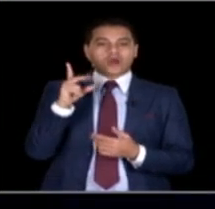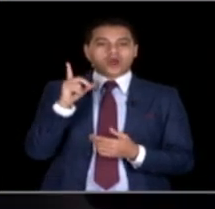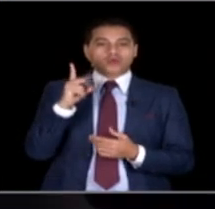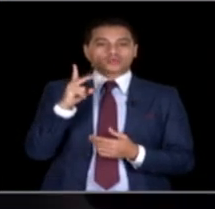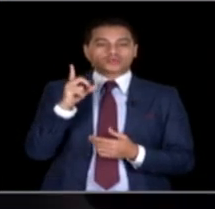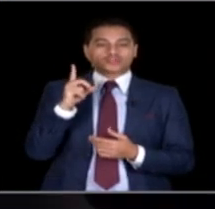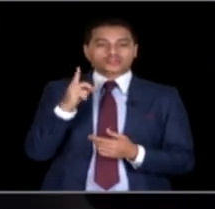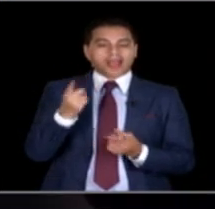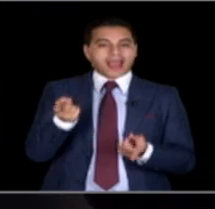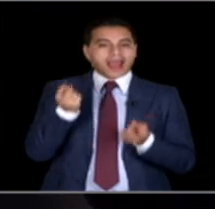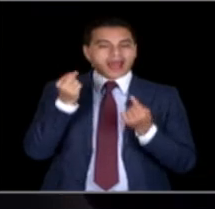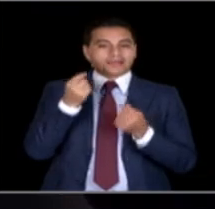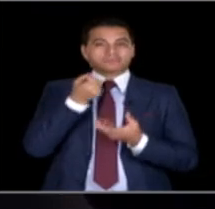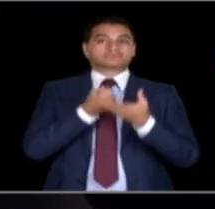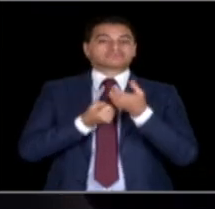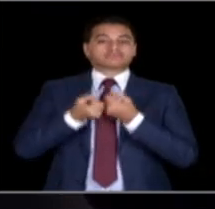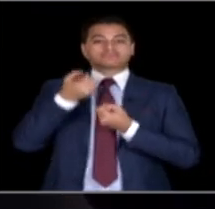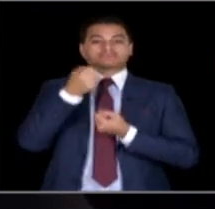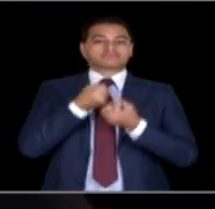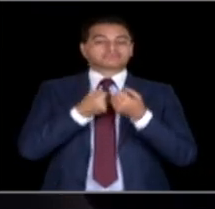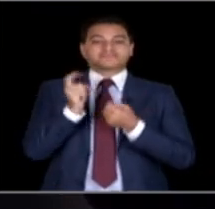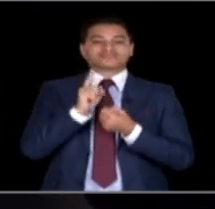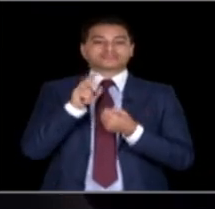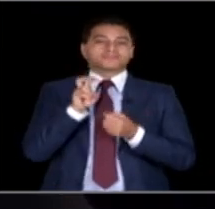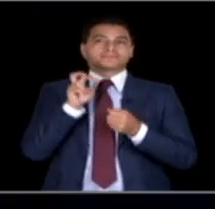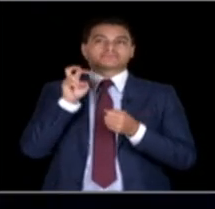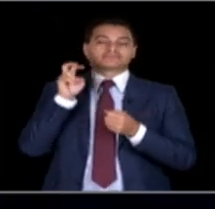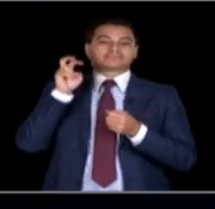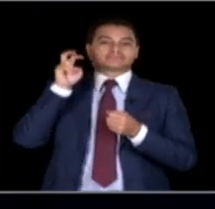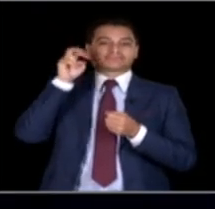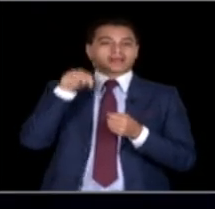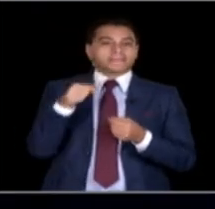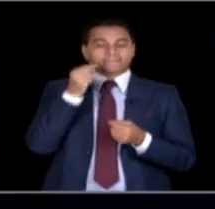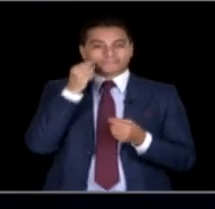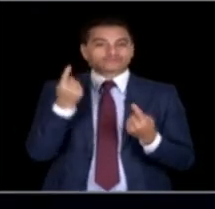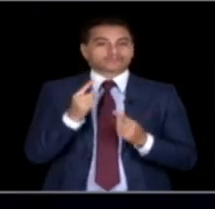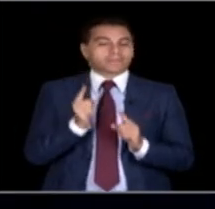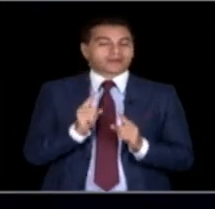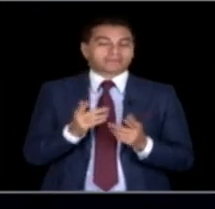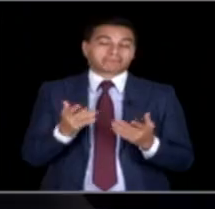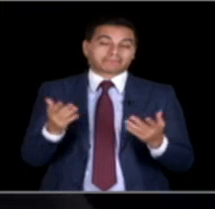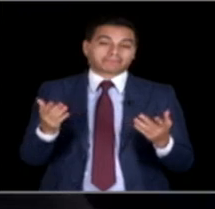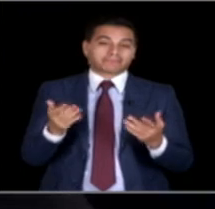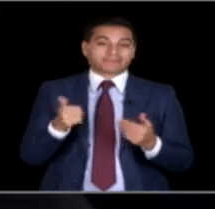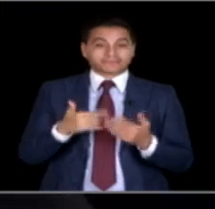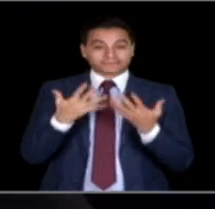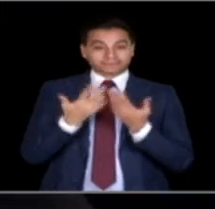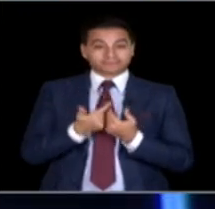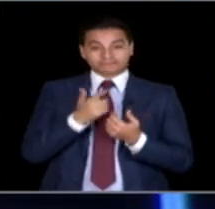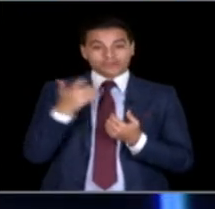راجل غريب بصراحة يعني، متهور يعني، حاجة مش عادية كده. نتيجة اتغيرت، العراب